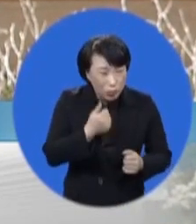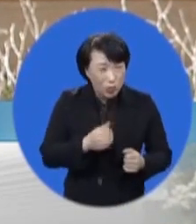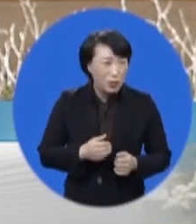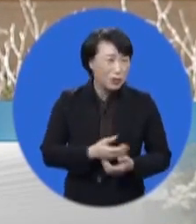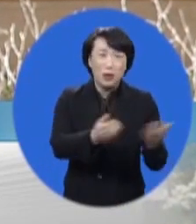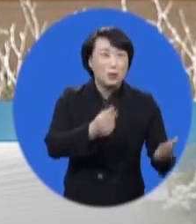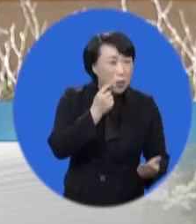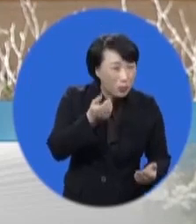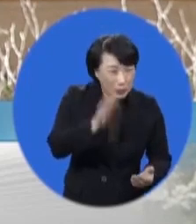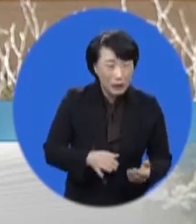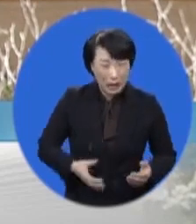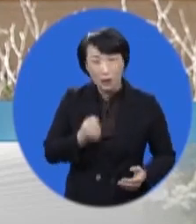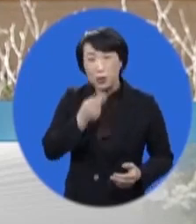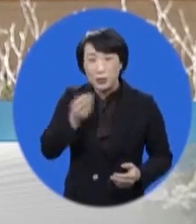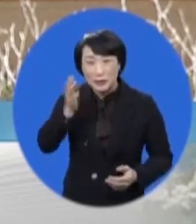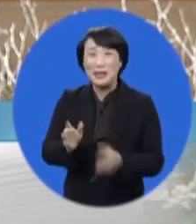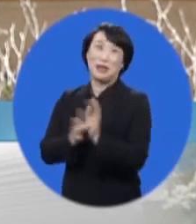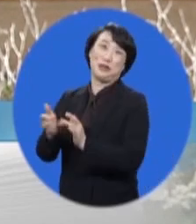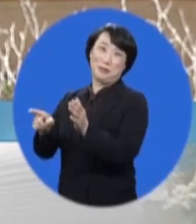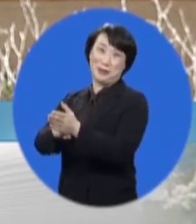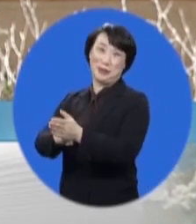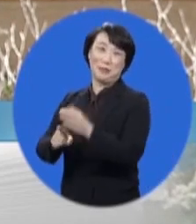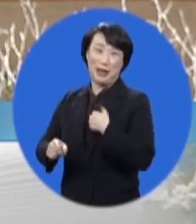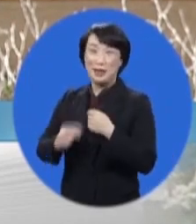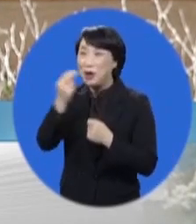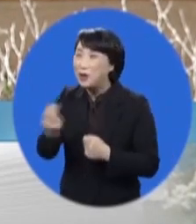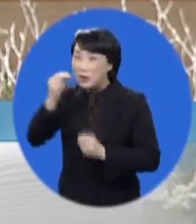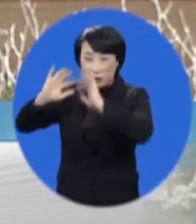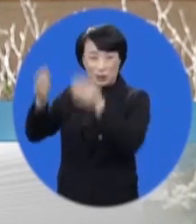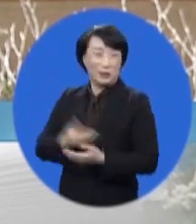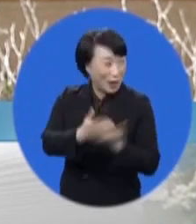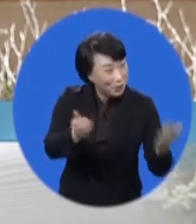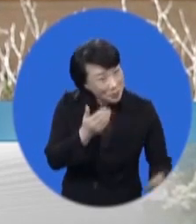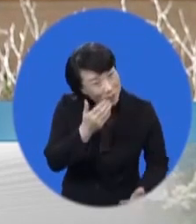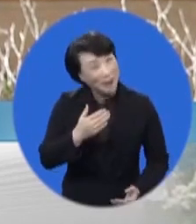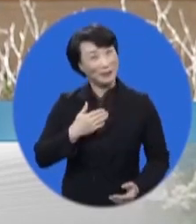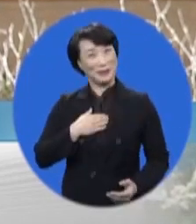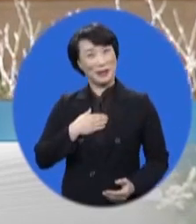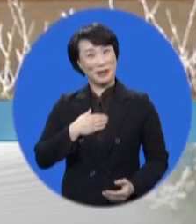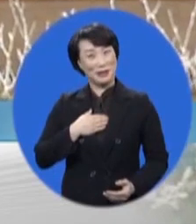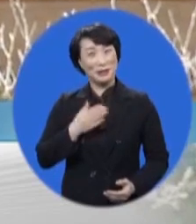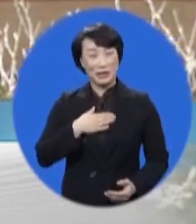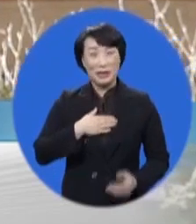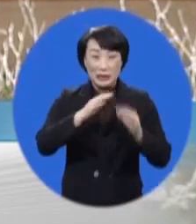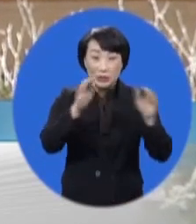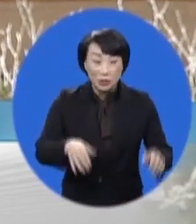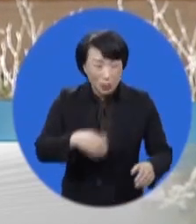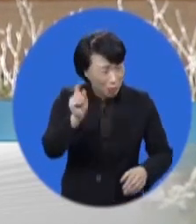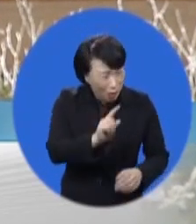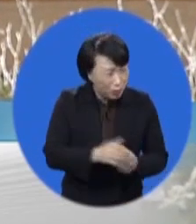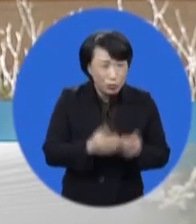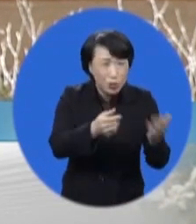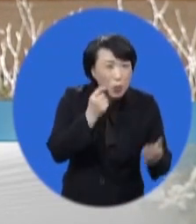없으나 예수라는 그를 믿음으로 영생과 천국을 줄 수 있고, 나는 이웃에게 아무것도